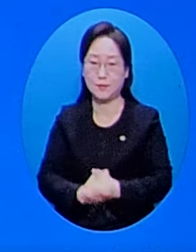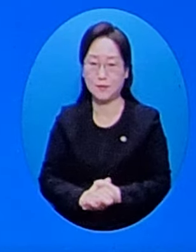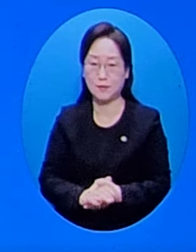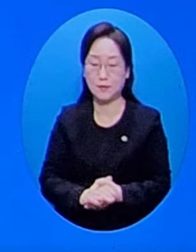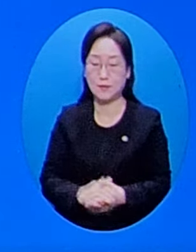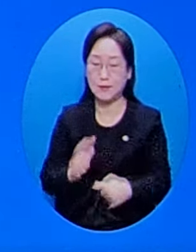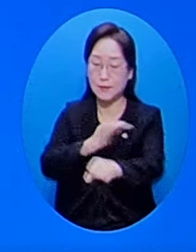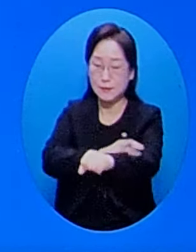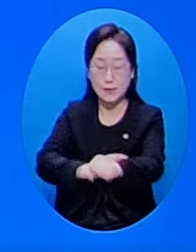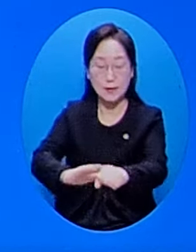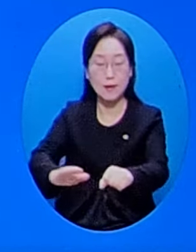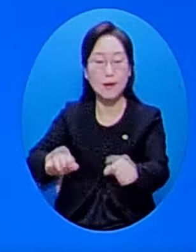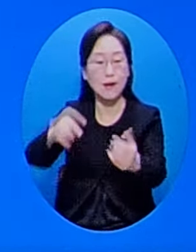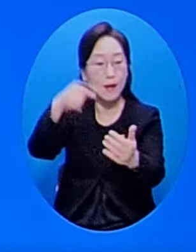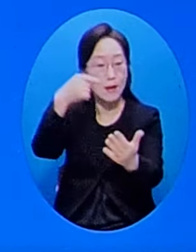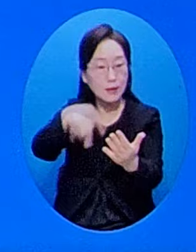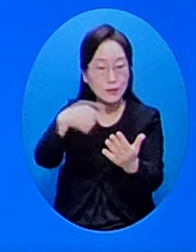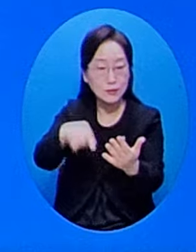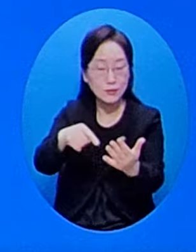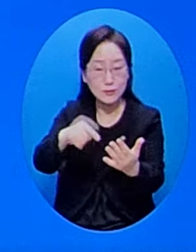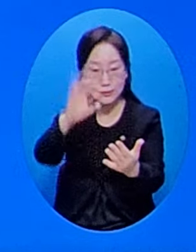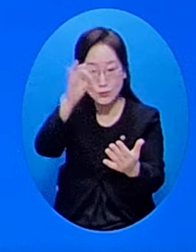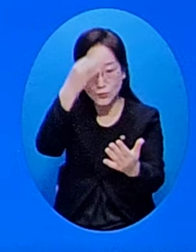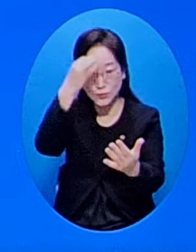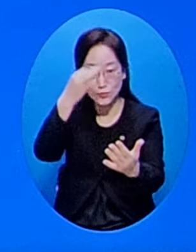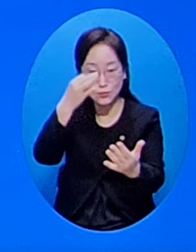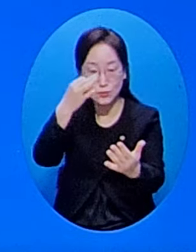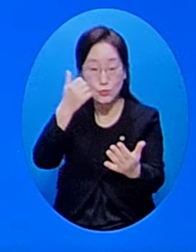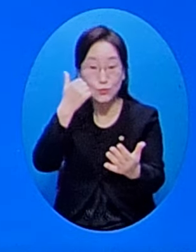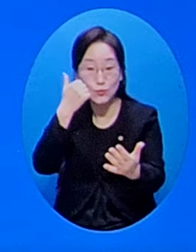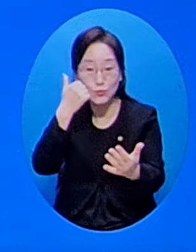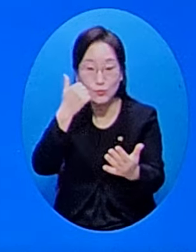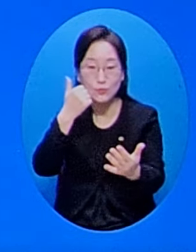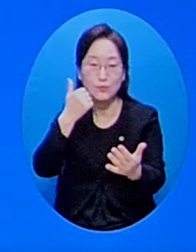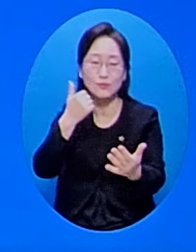잘 가르치는 은사를 가진 분에게는